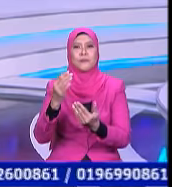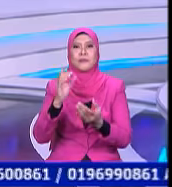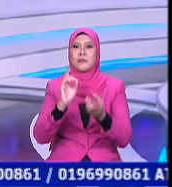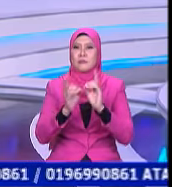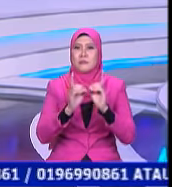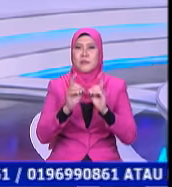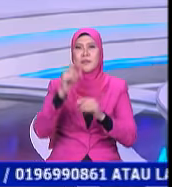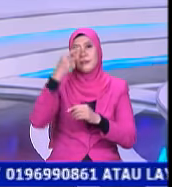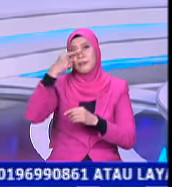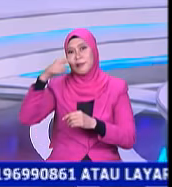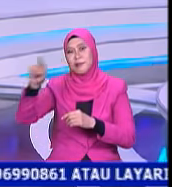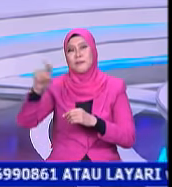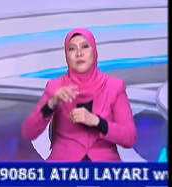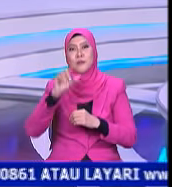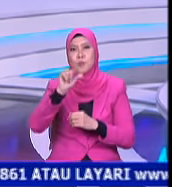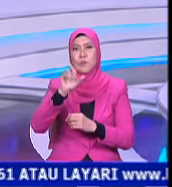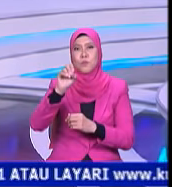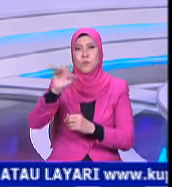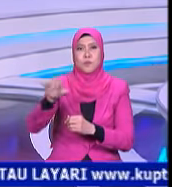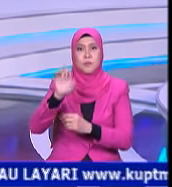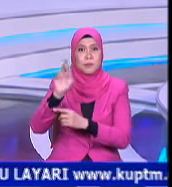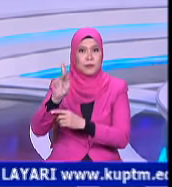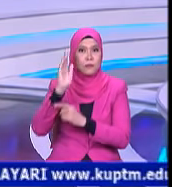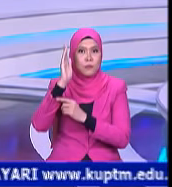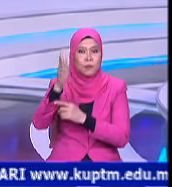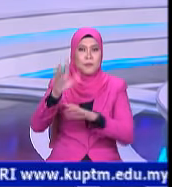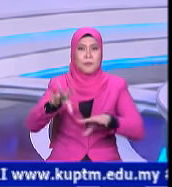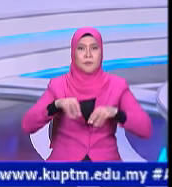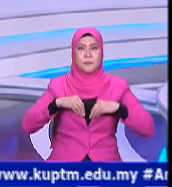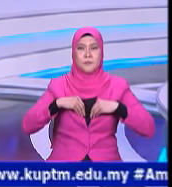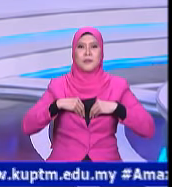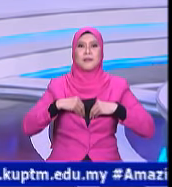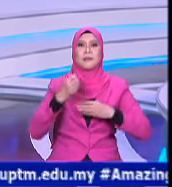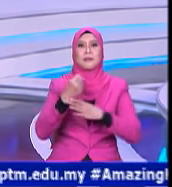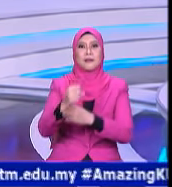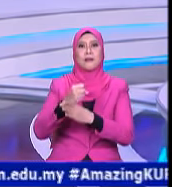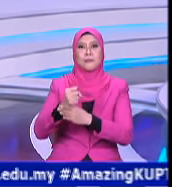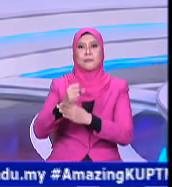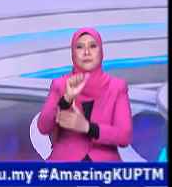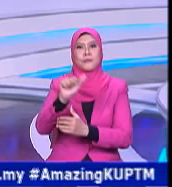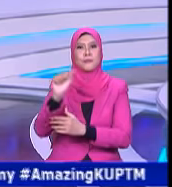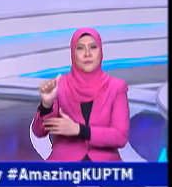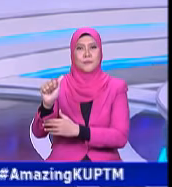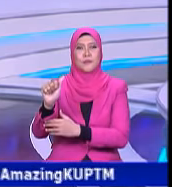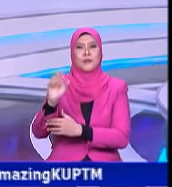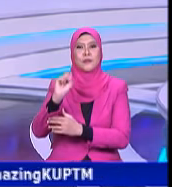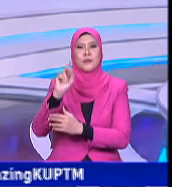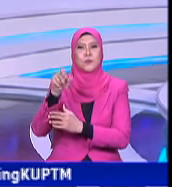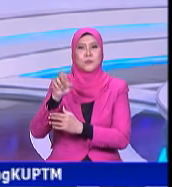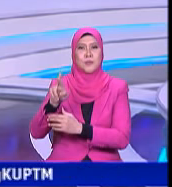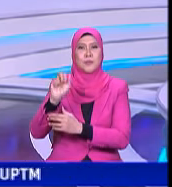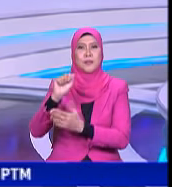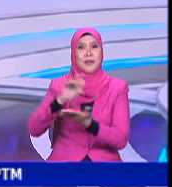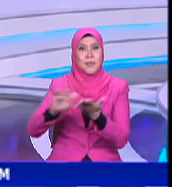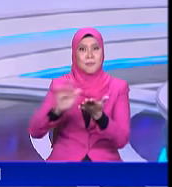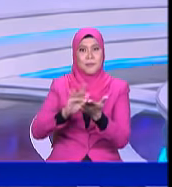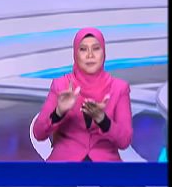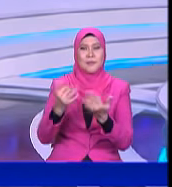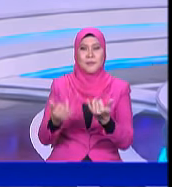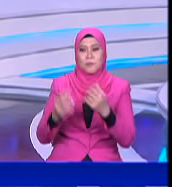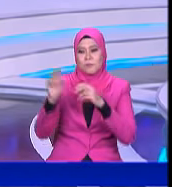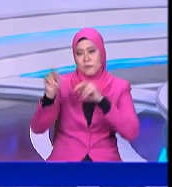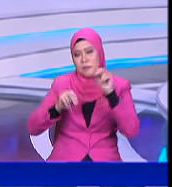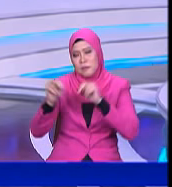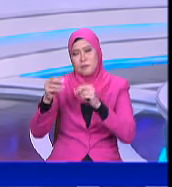di Thailand. Melalui kerjasama ini, Gojek akan menerima pegangan saham dalam AirAsia Super App yang kini mencatatkan nilai